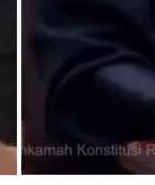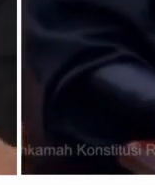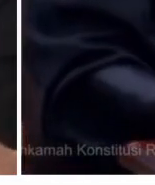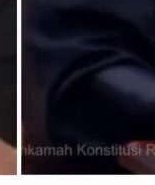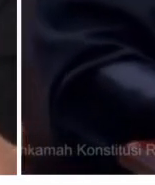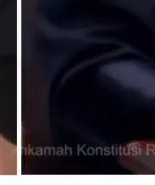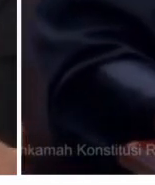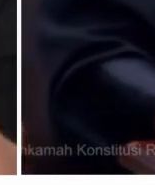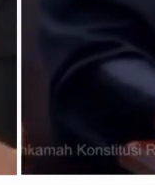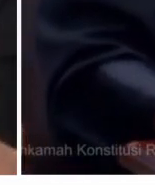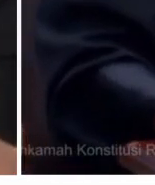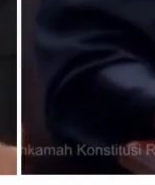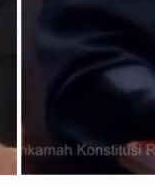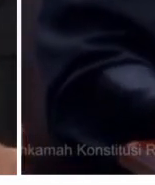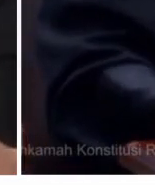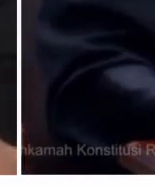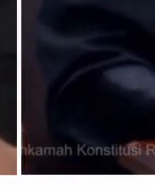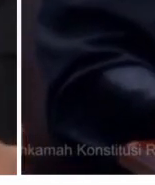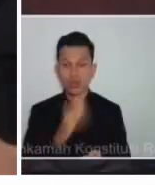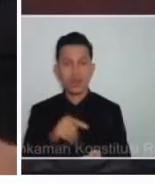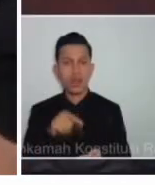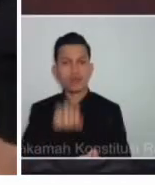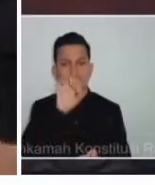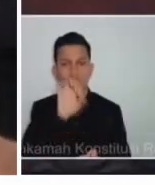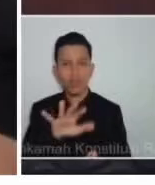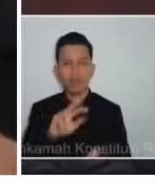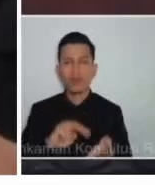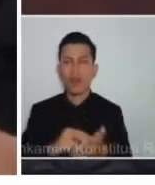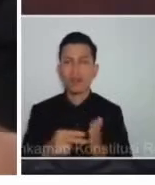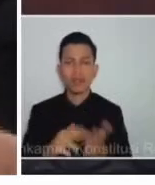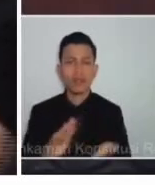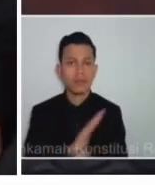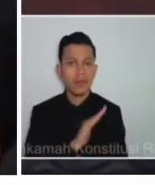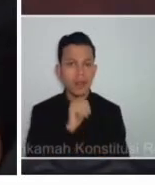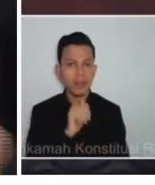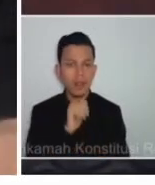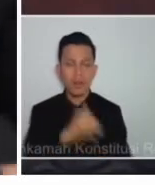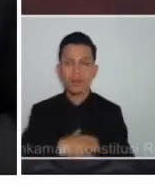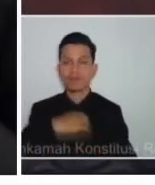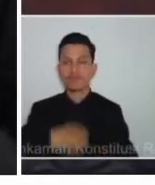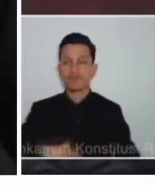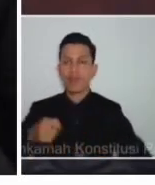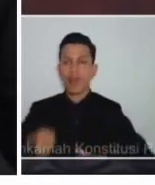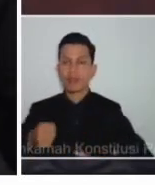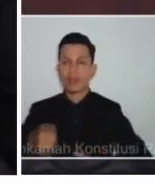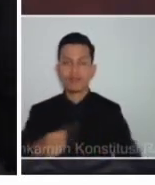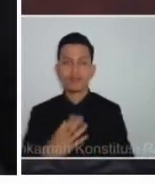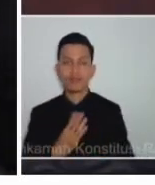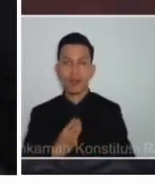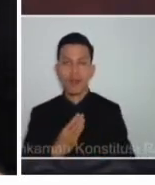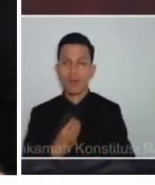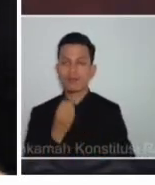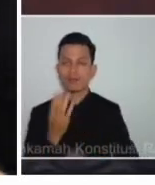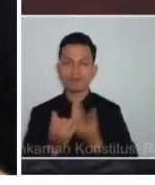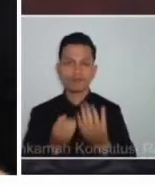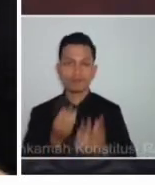sesungguhnya DPR telah mengkhianati sendiri kesepakatannya ketika berada dalam kapasitas sebagai anggota MPR untuk